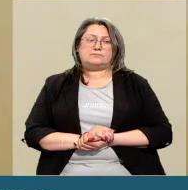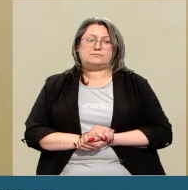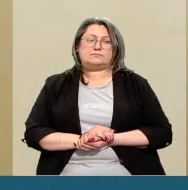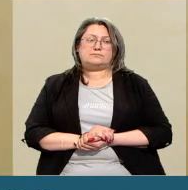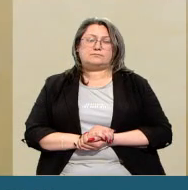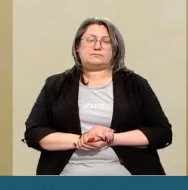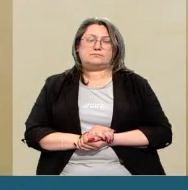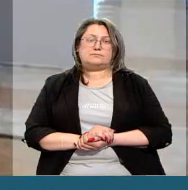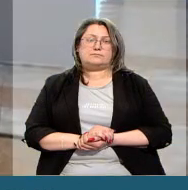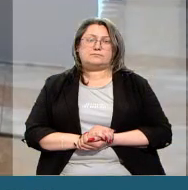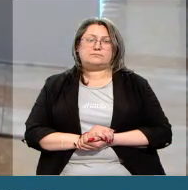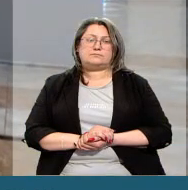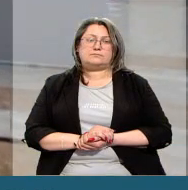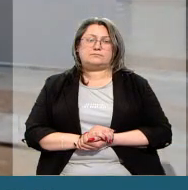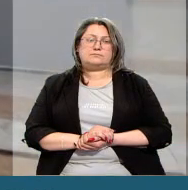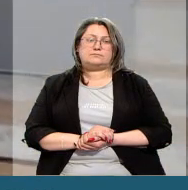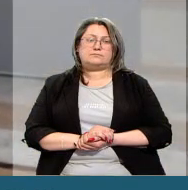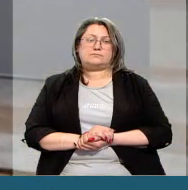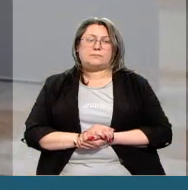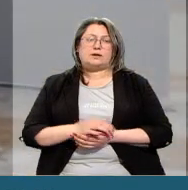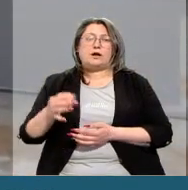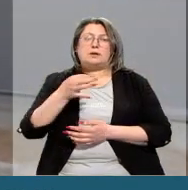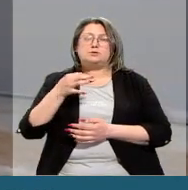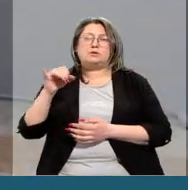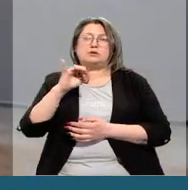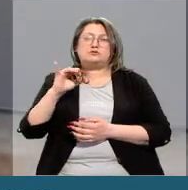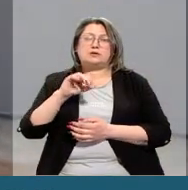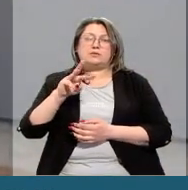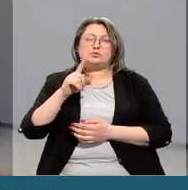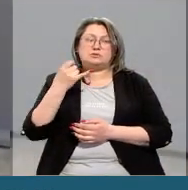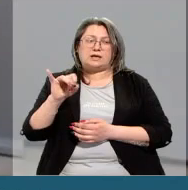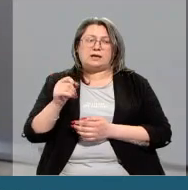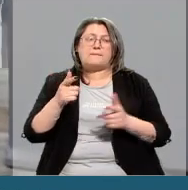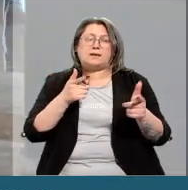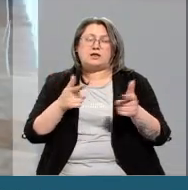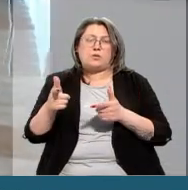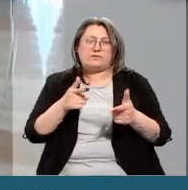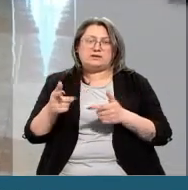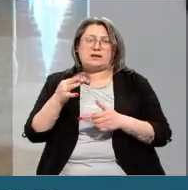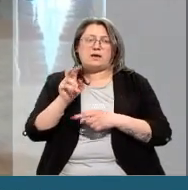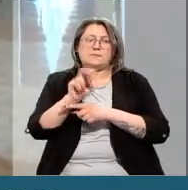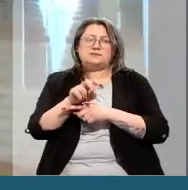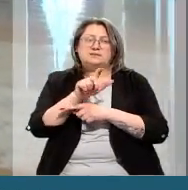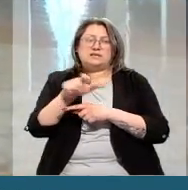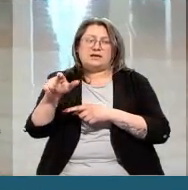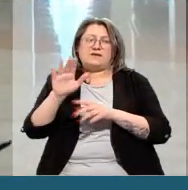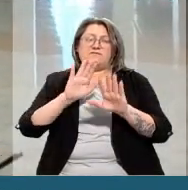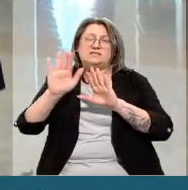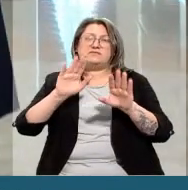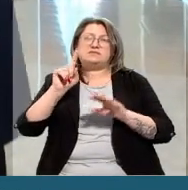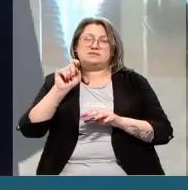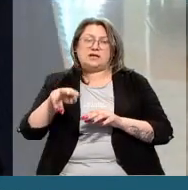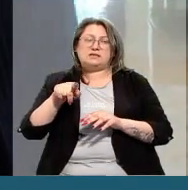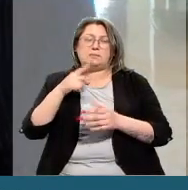тұрғысынан шешуді талап етті. Облыстық тарихи өлкетану музейі конференция келушілеріне арнап көрме залын дайындаған. Мұнда батпақ